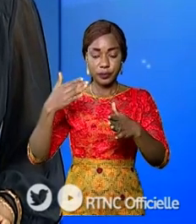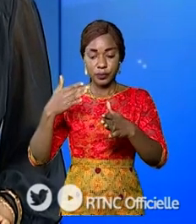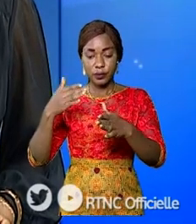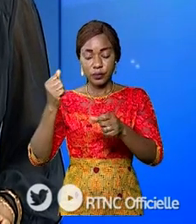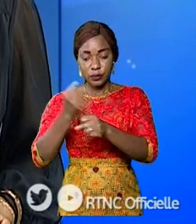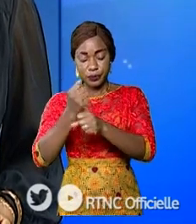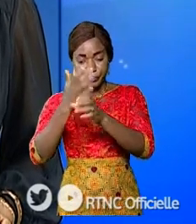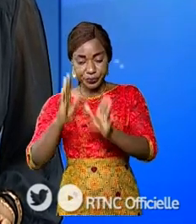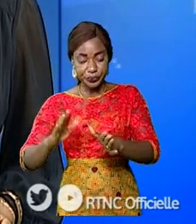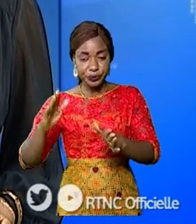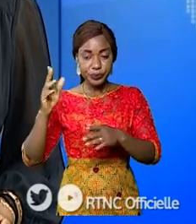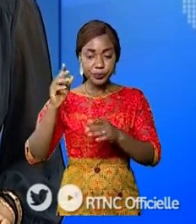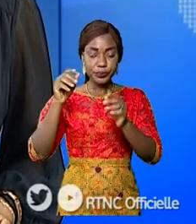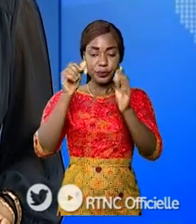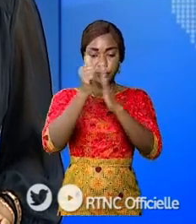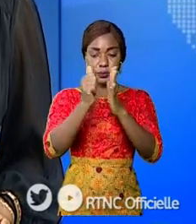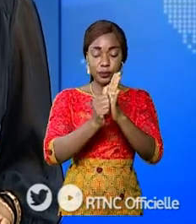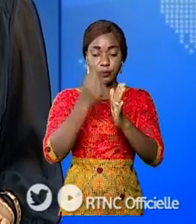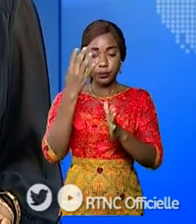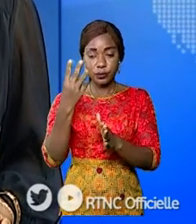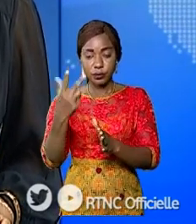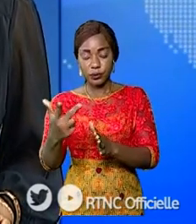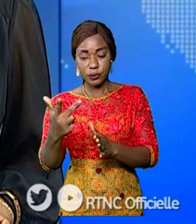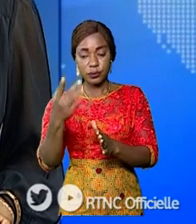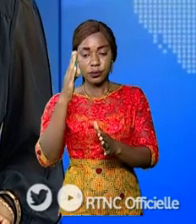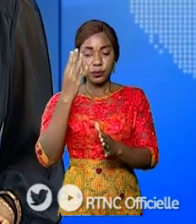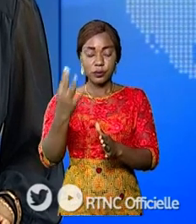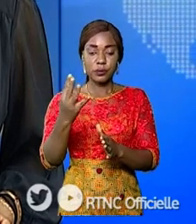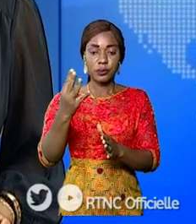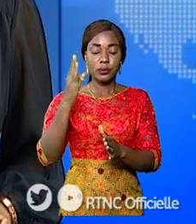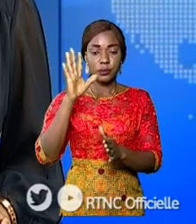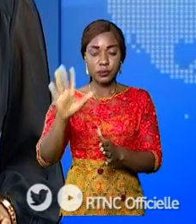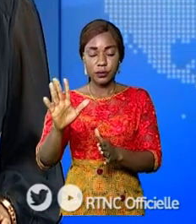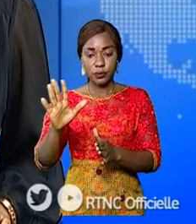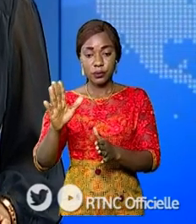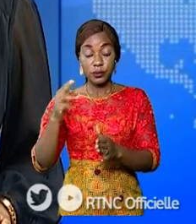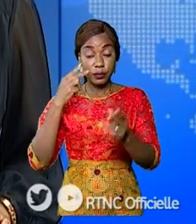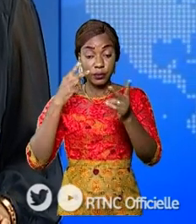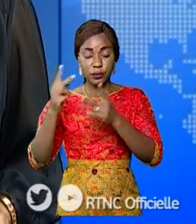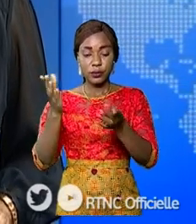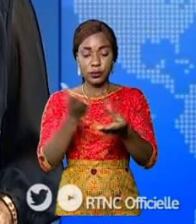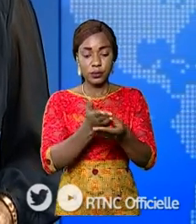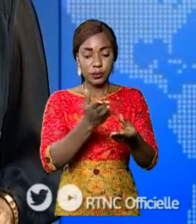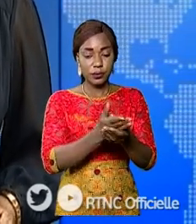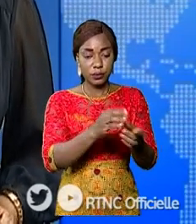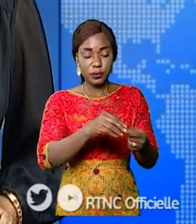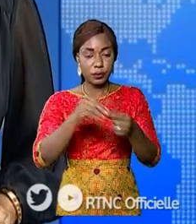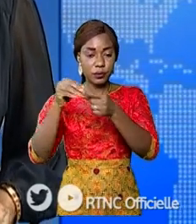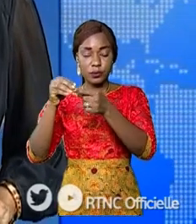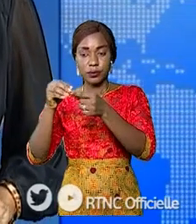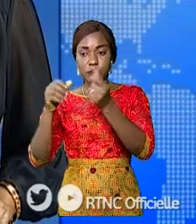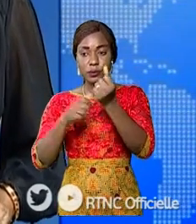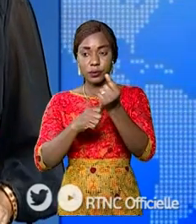publics, spécialement ses articles 3, 4 et 5, vu les dossiers personnels des intéressés,